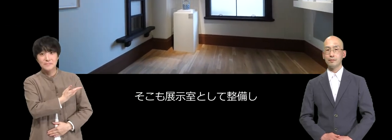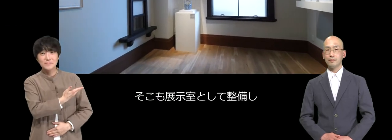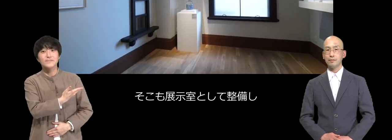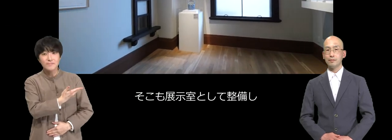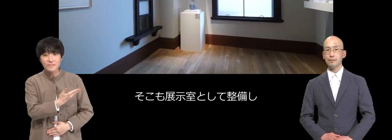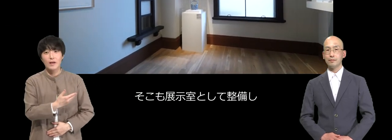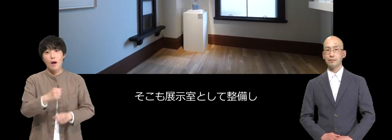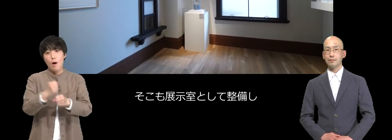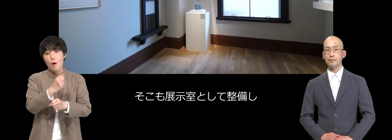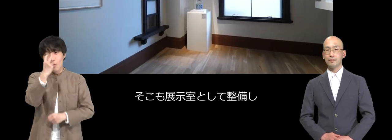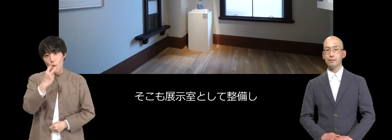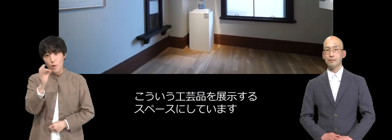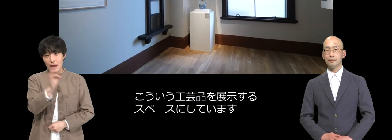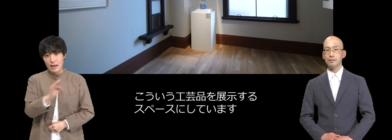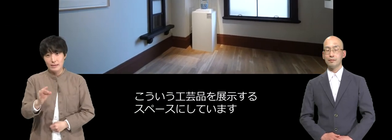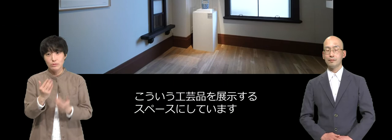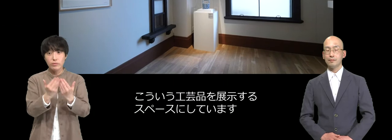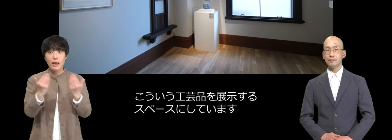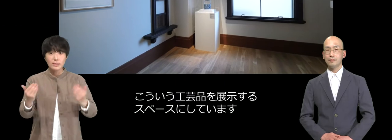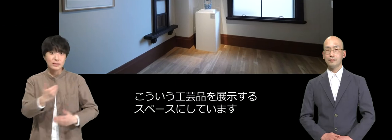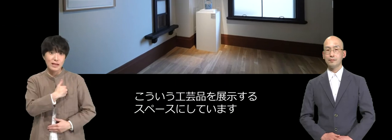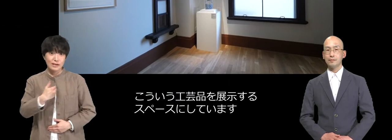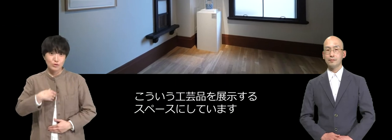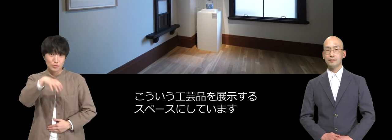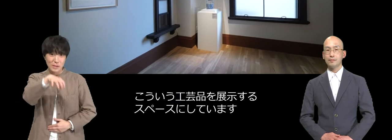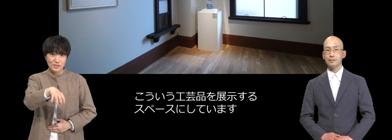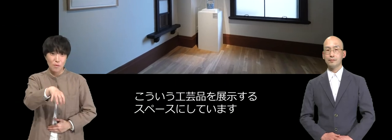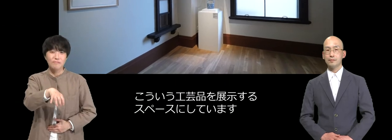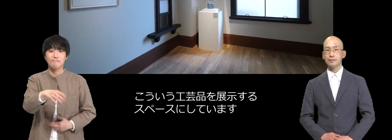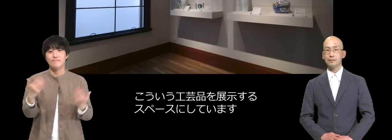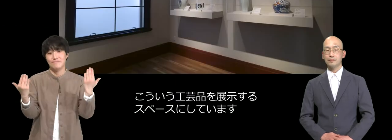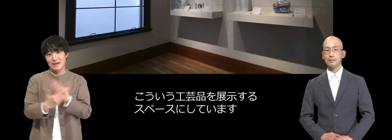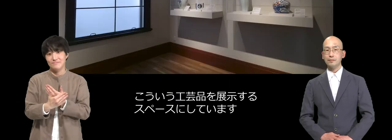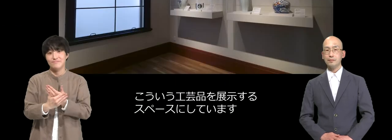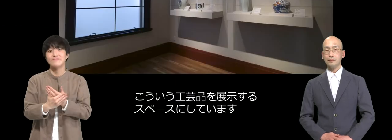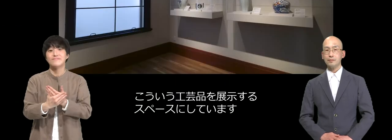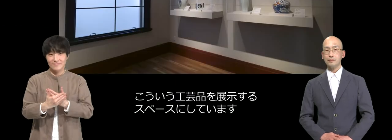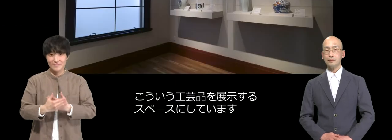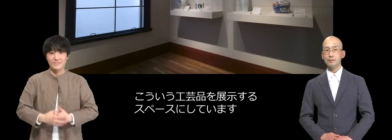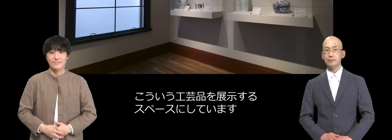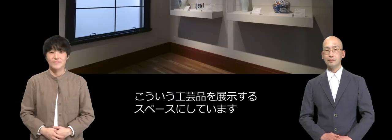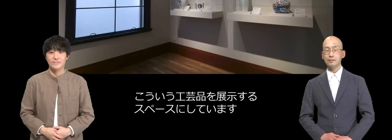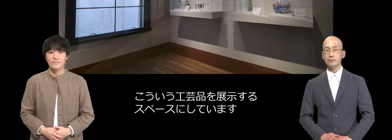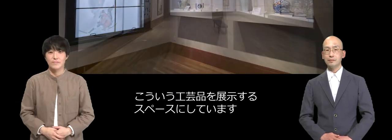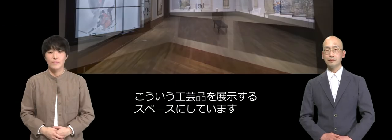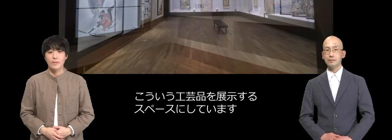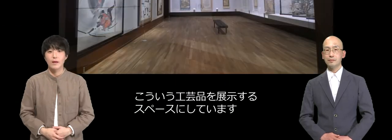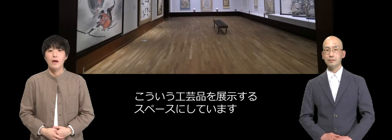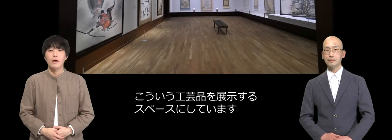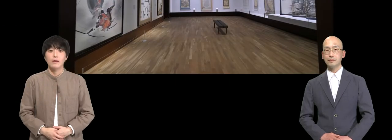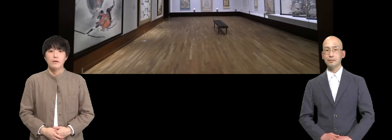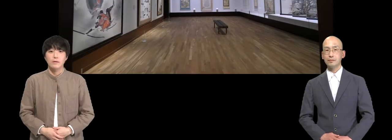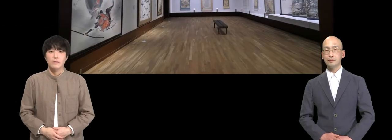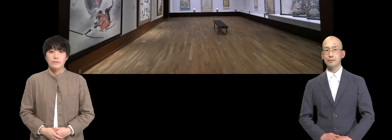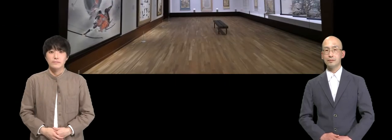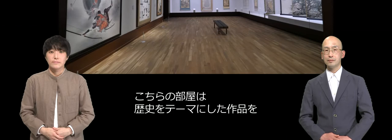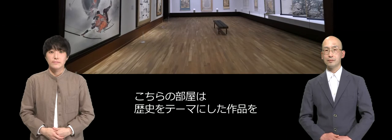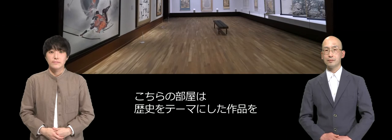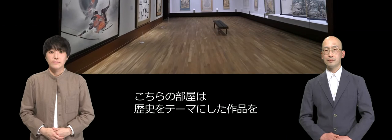整備をしましてあのこういう工芸品を展示するアヌスペースにしています